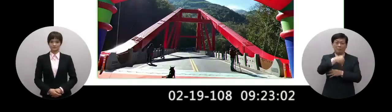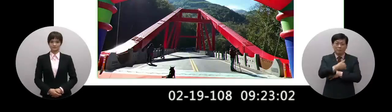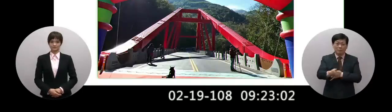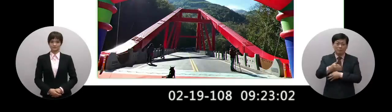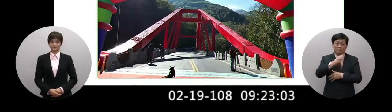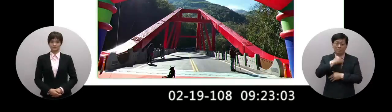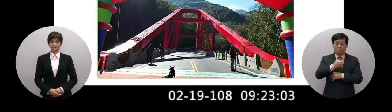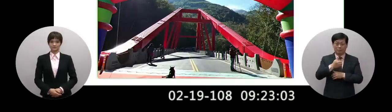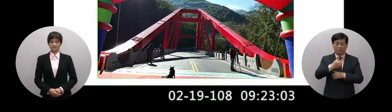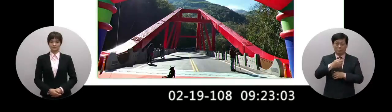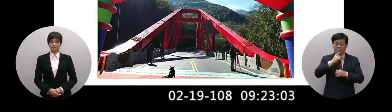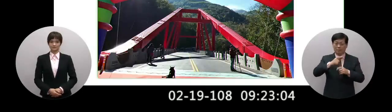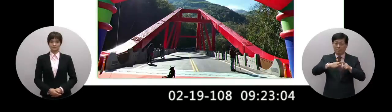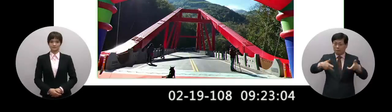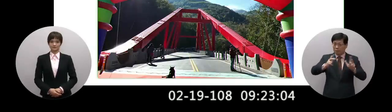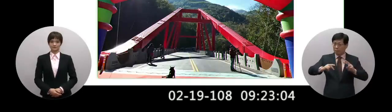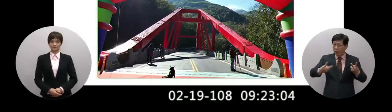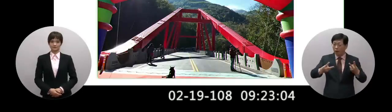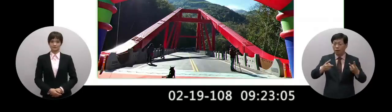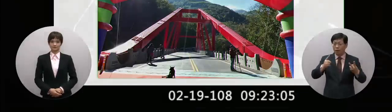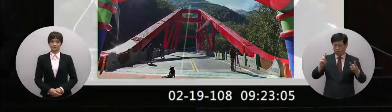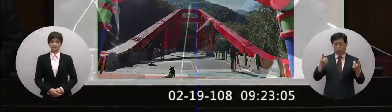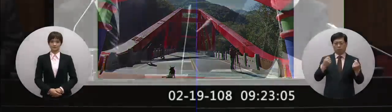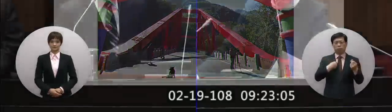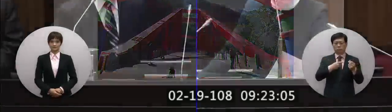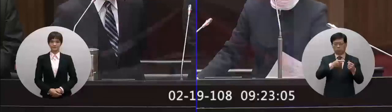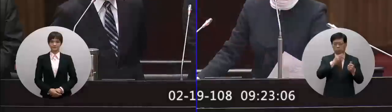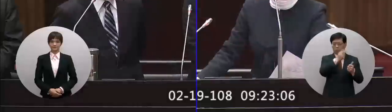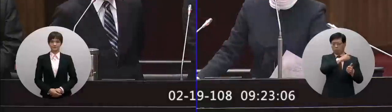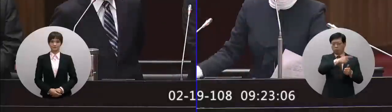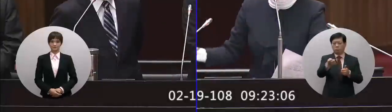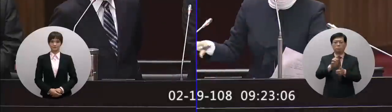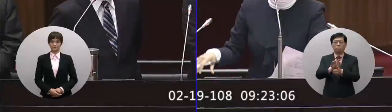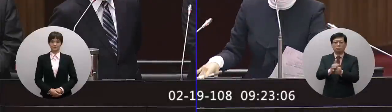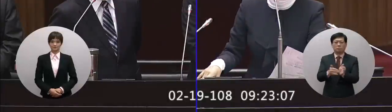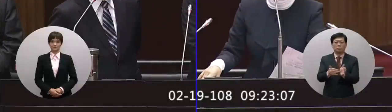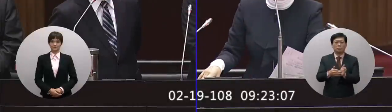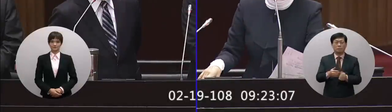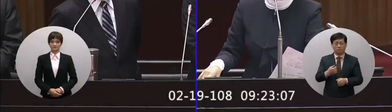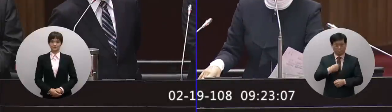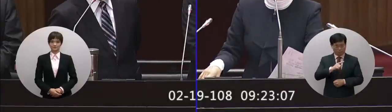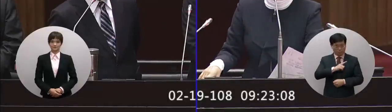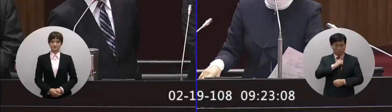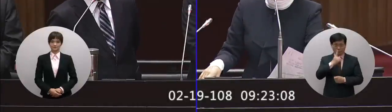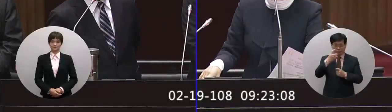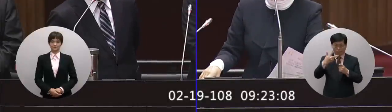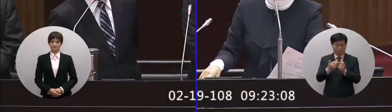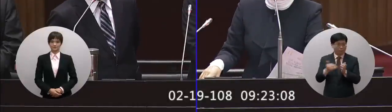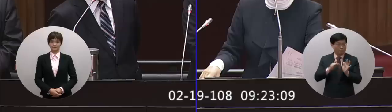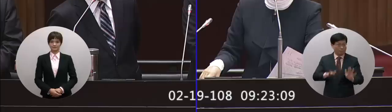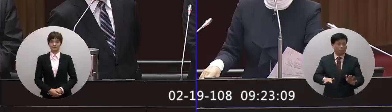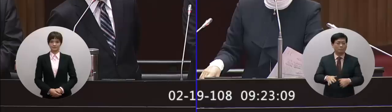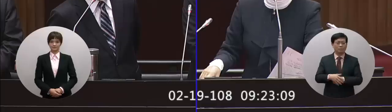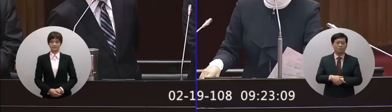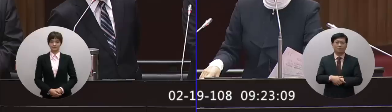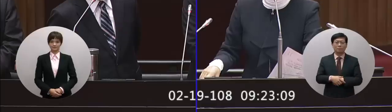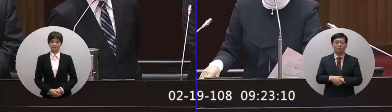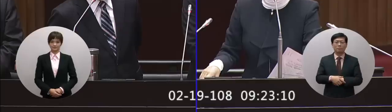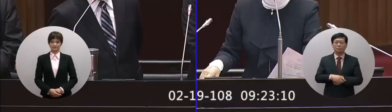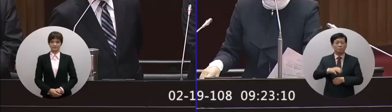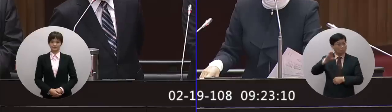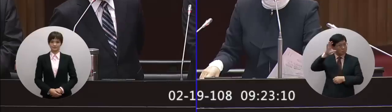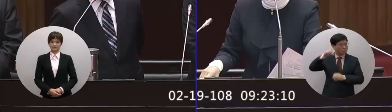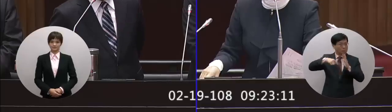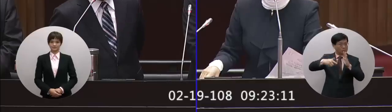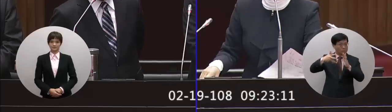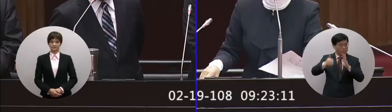大桥的改建，也都因为这样子而获得了改善。本席在立法院这17年来，我要再强调一次，苏贞